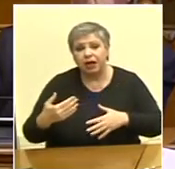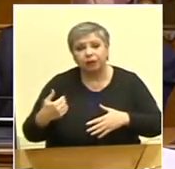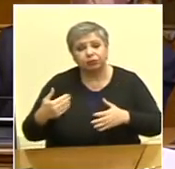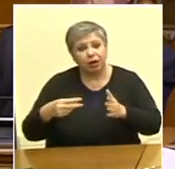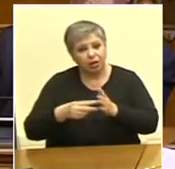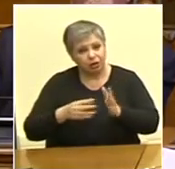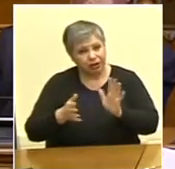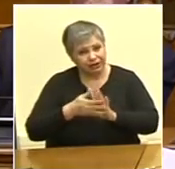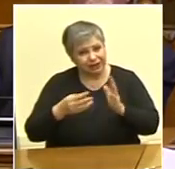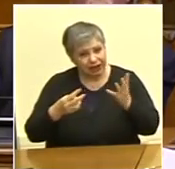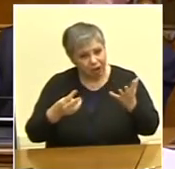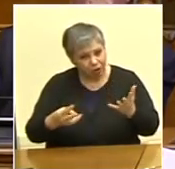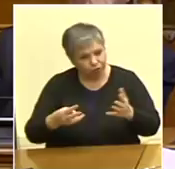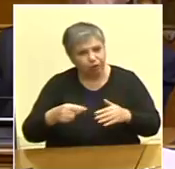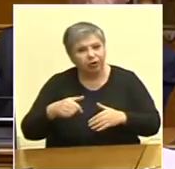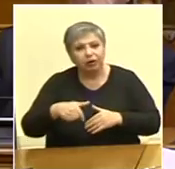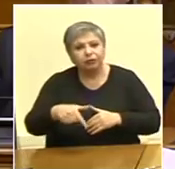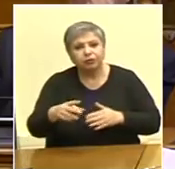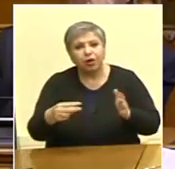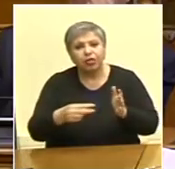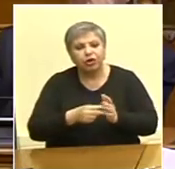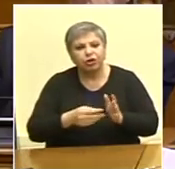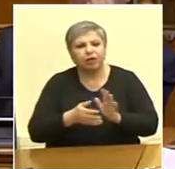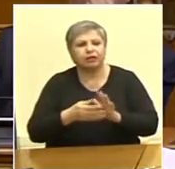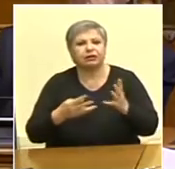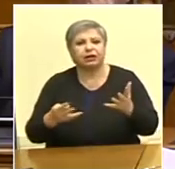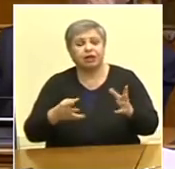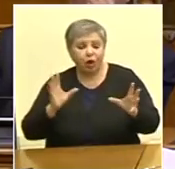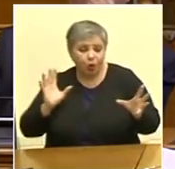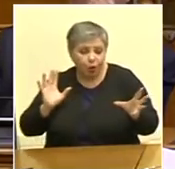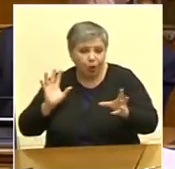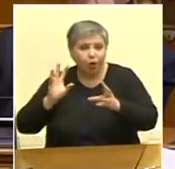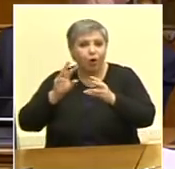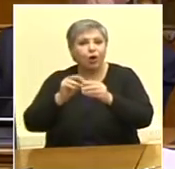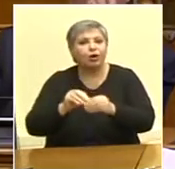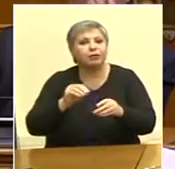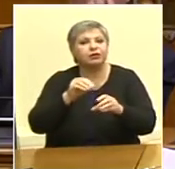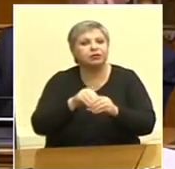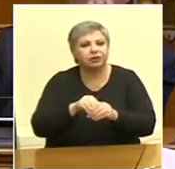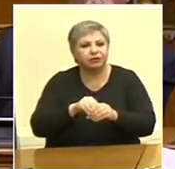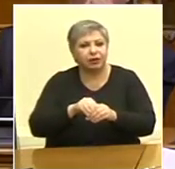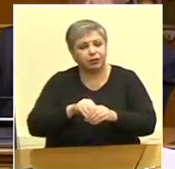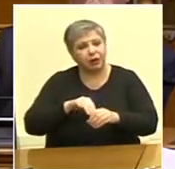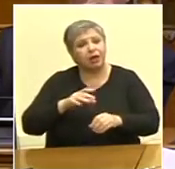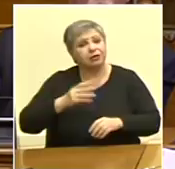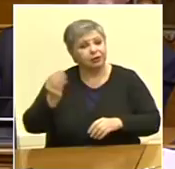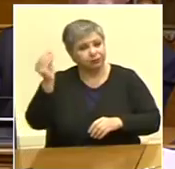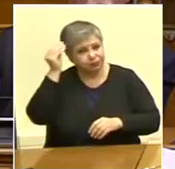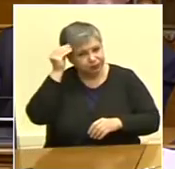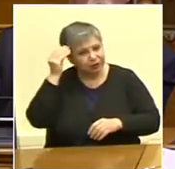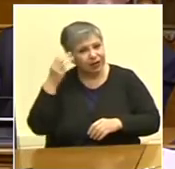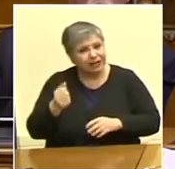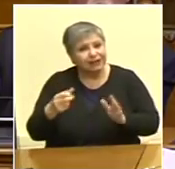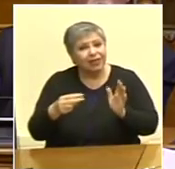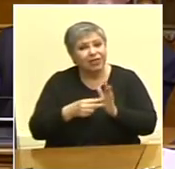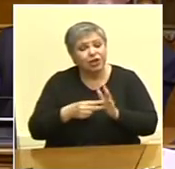2019, ποιο είναι το άθροισμα όλων αυτών? Αν συμπεριλάβουμε δε και το γεγονός ότι το 2017 επιστρέψαμε